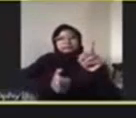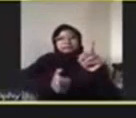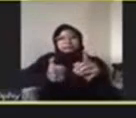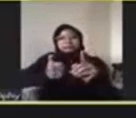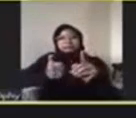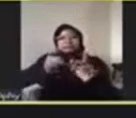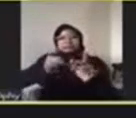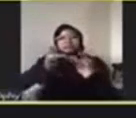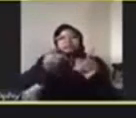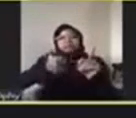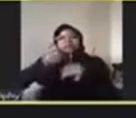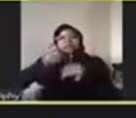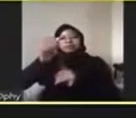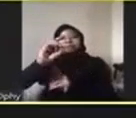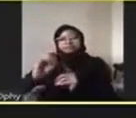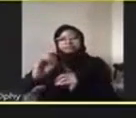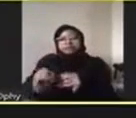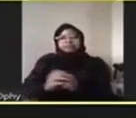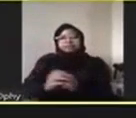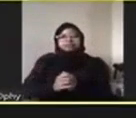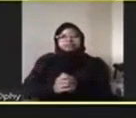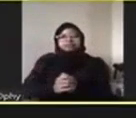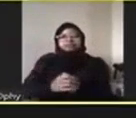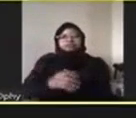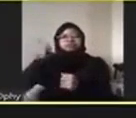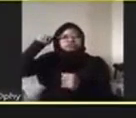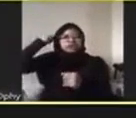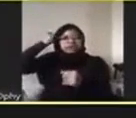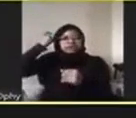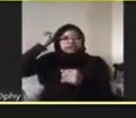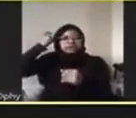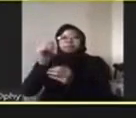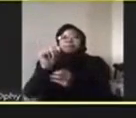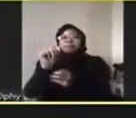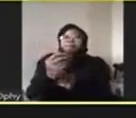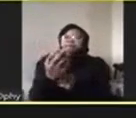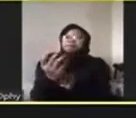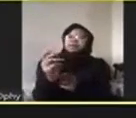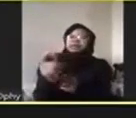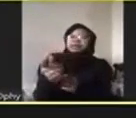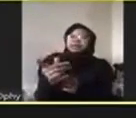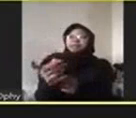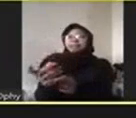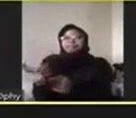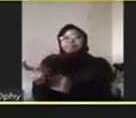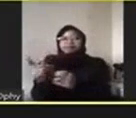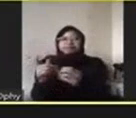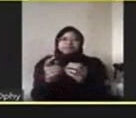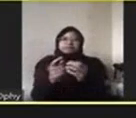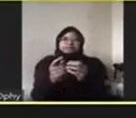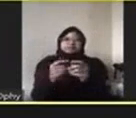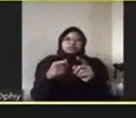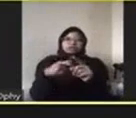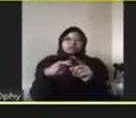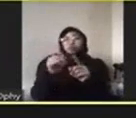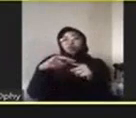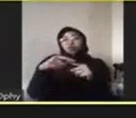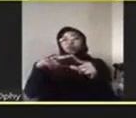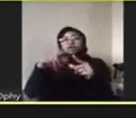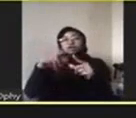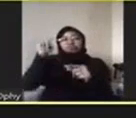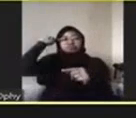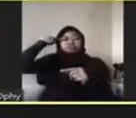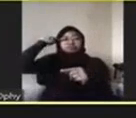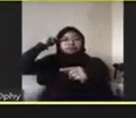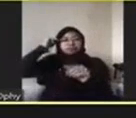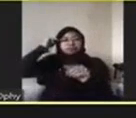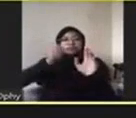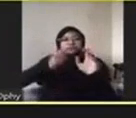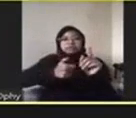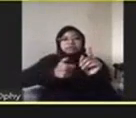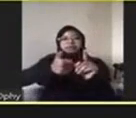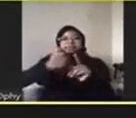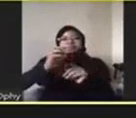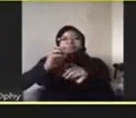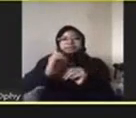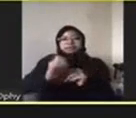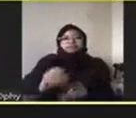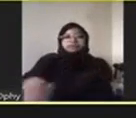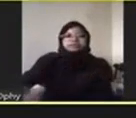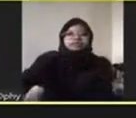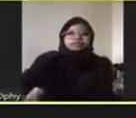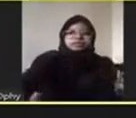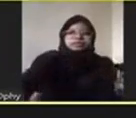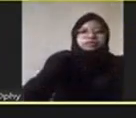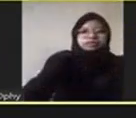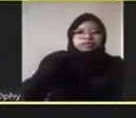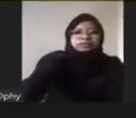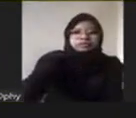Kesulitan membeli kuota internet itu 6%, yang tidak punya alat tadi 16%, yang kesulitan beli kuota 6%, kasihan anak-anaknya kata terlalu